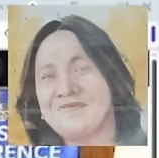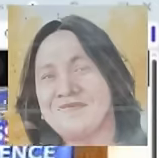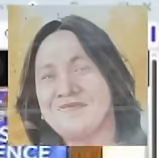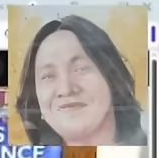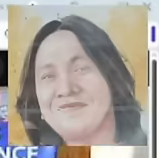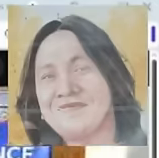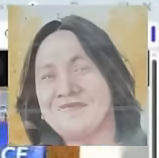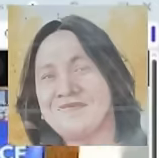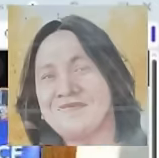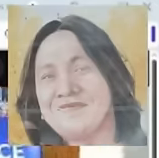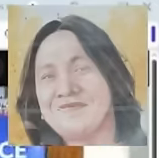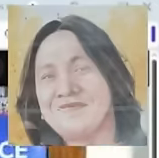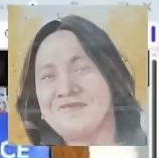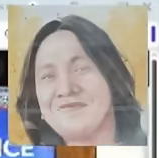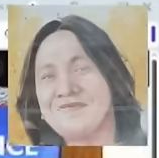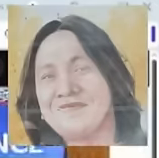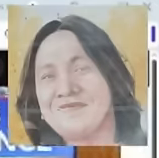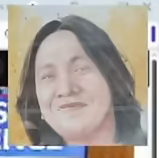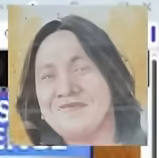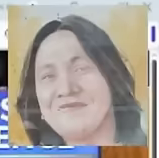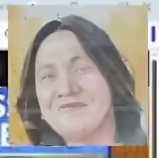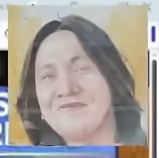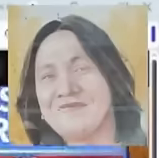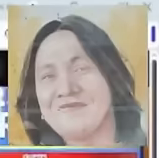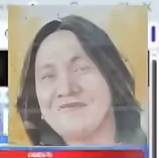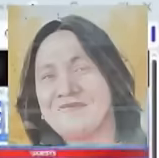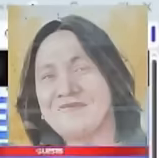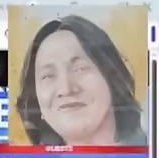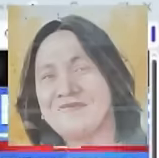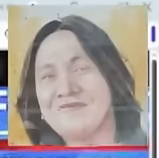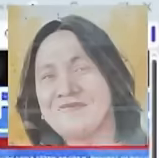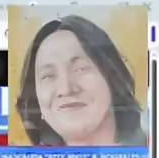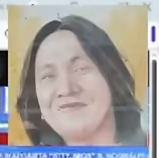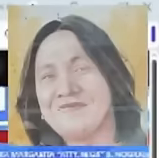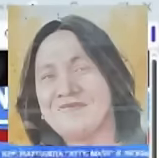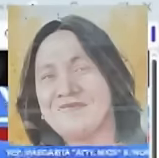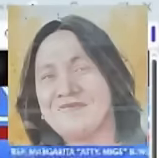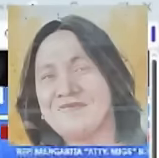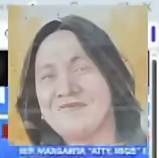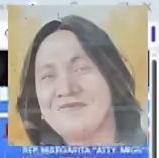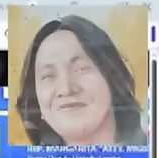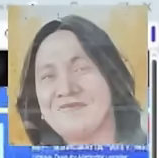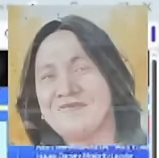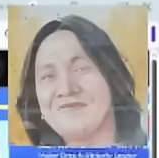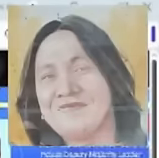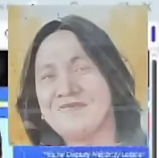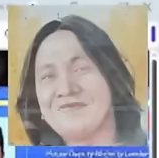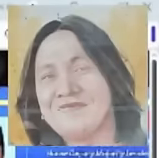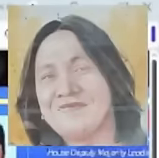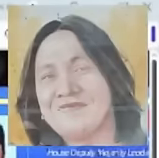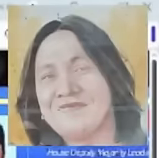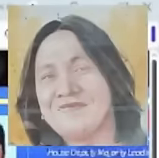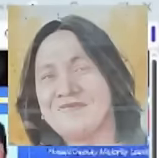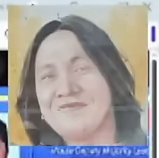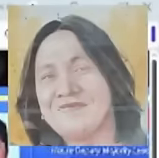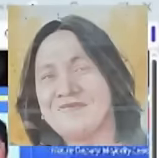of the Civil Service and Professional Regulation Committee. Parang wala akong choice. Ako talagang inunang mo, Tina, ha? Yes